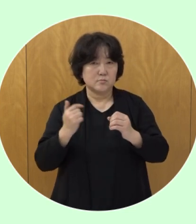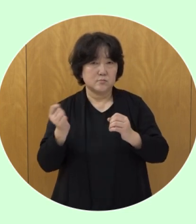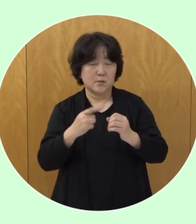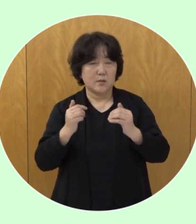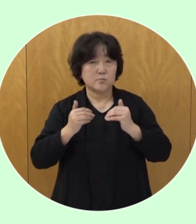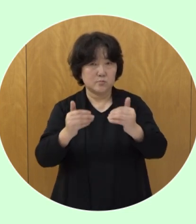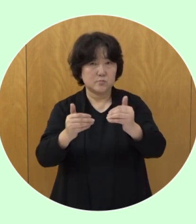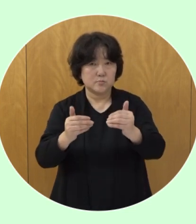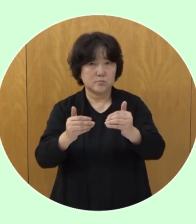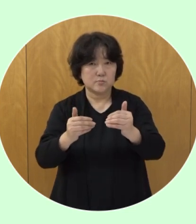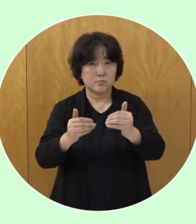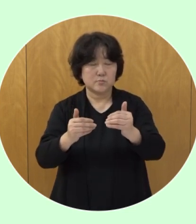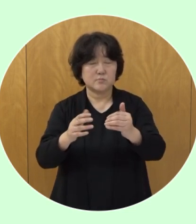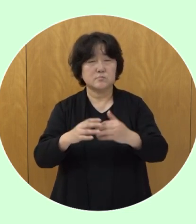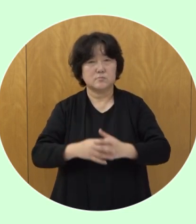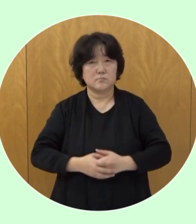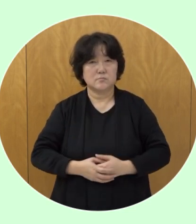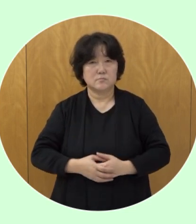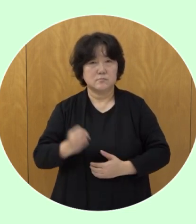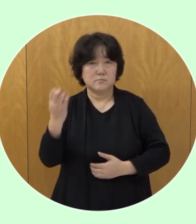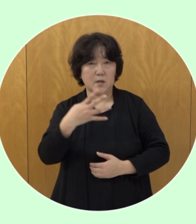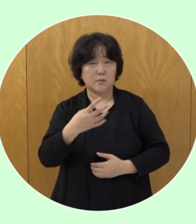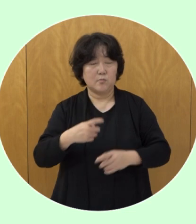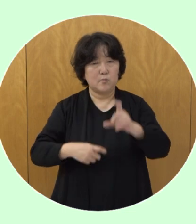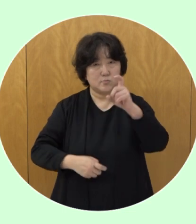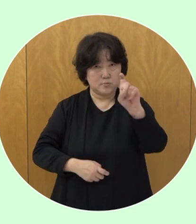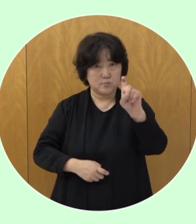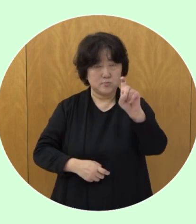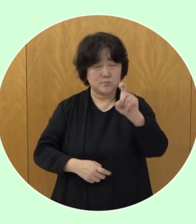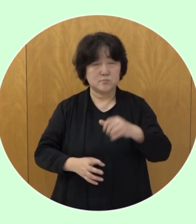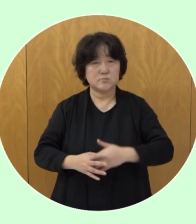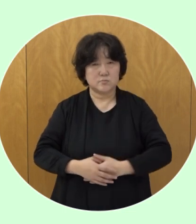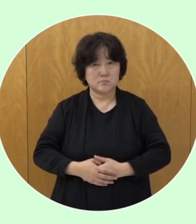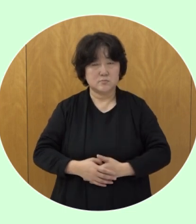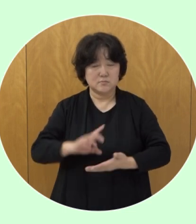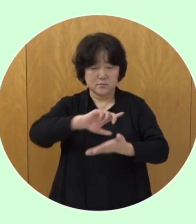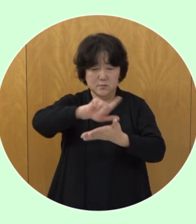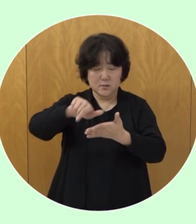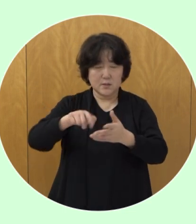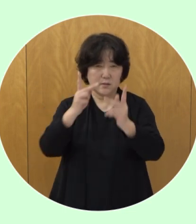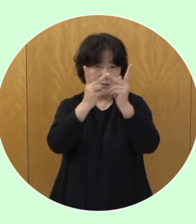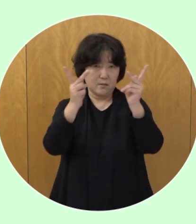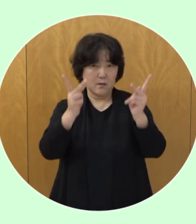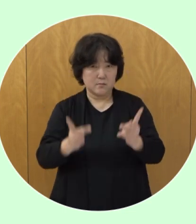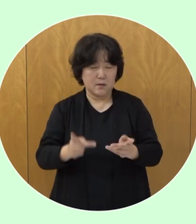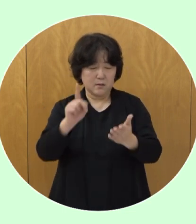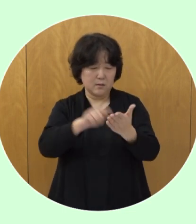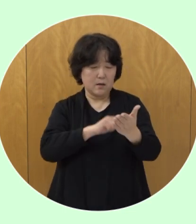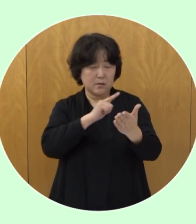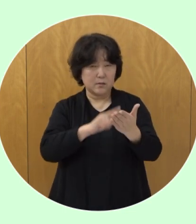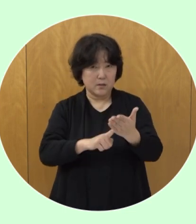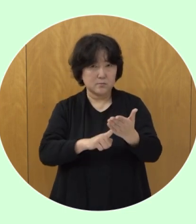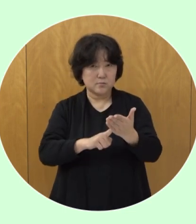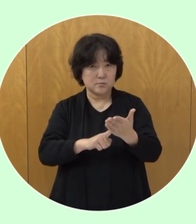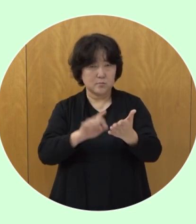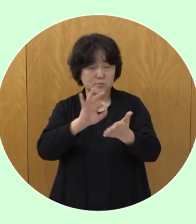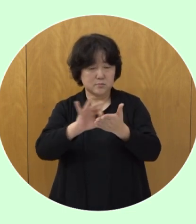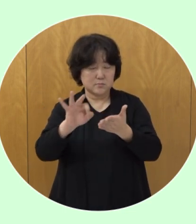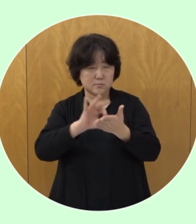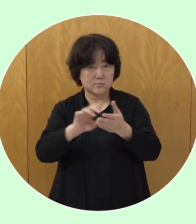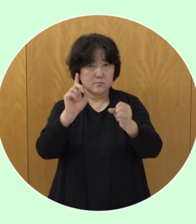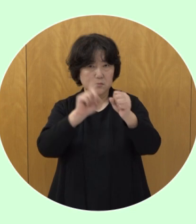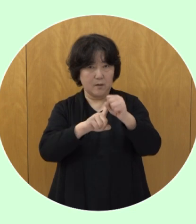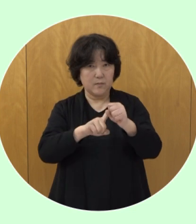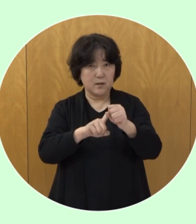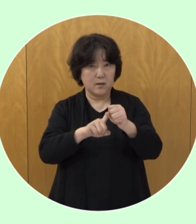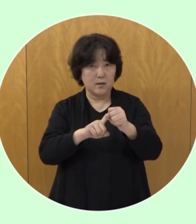進でございますが、番号の10、地域課題の解決への活用に向けて、次